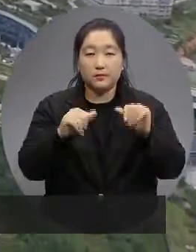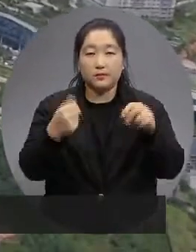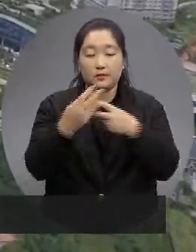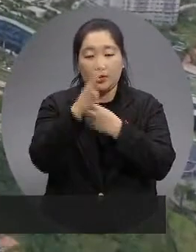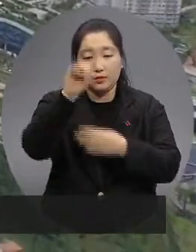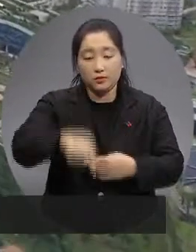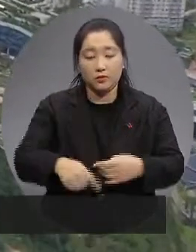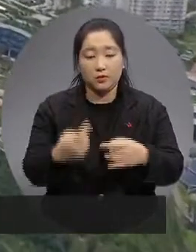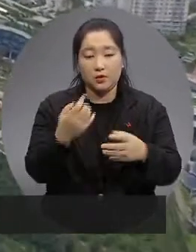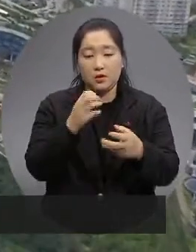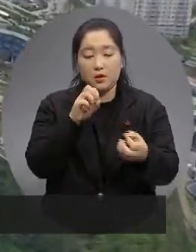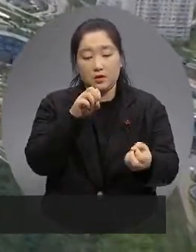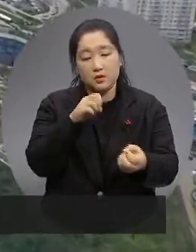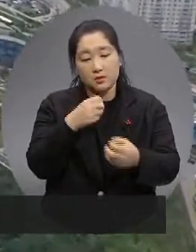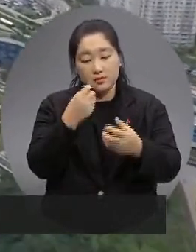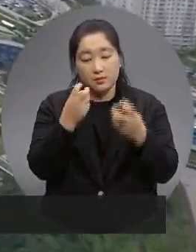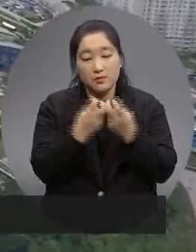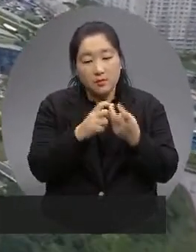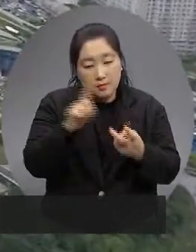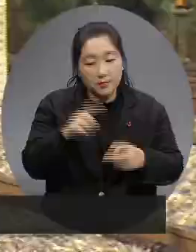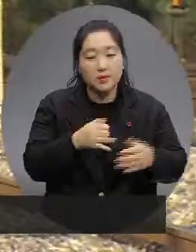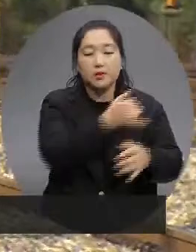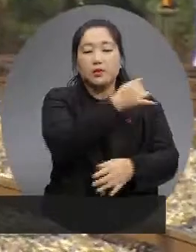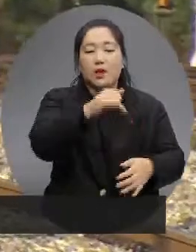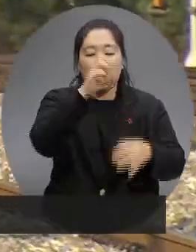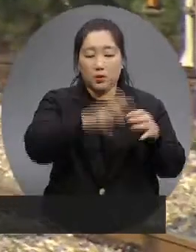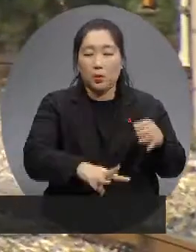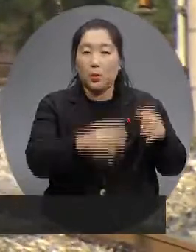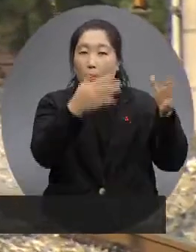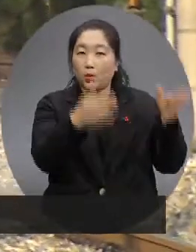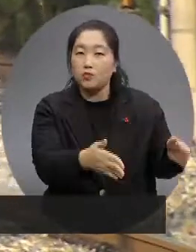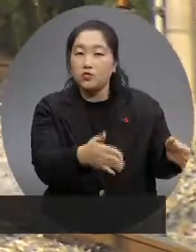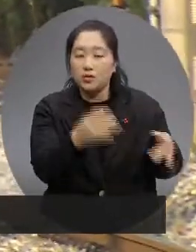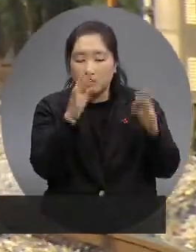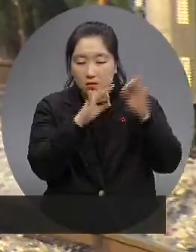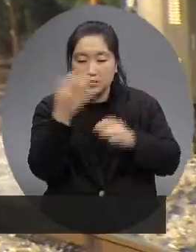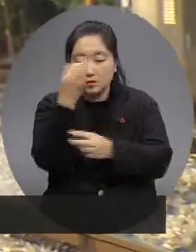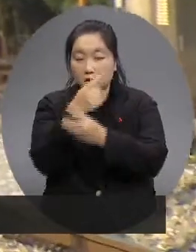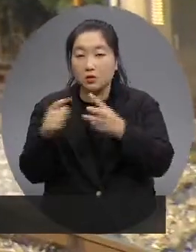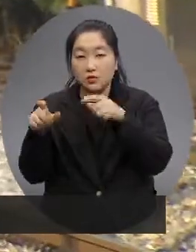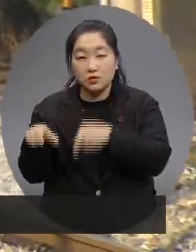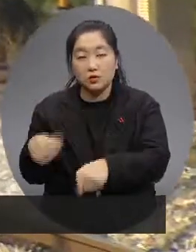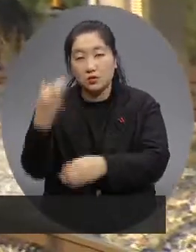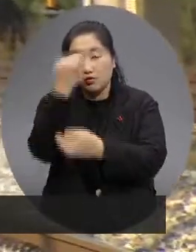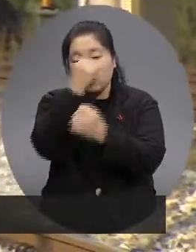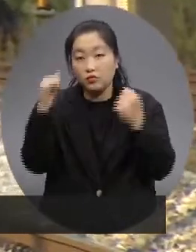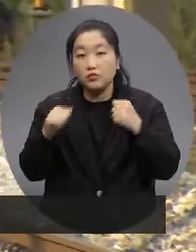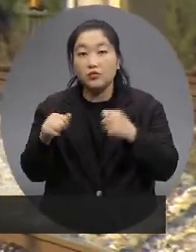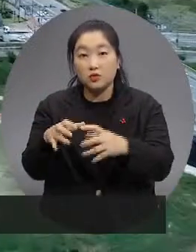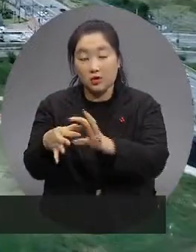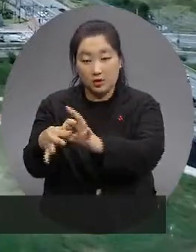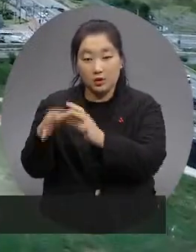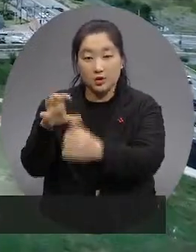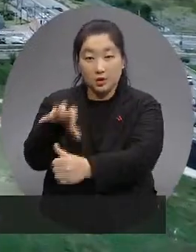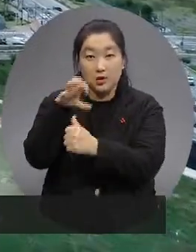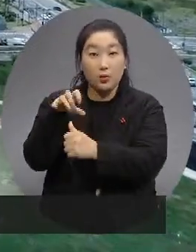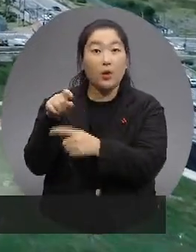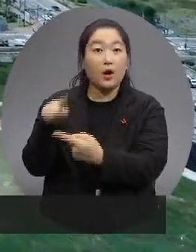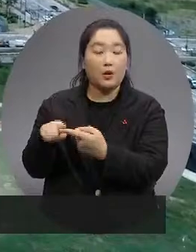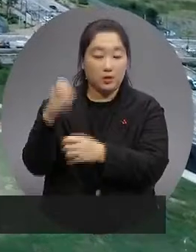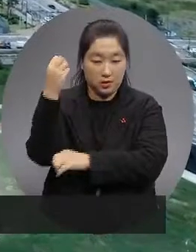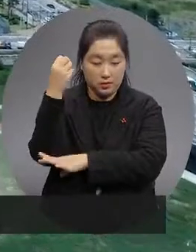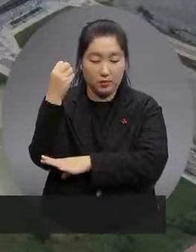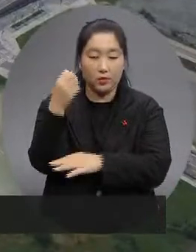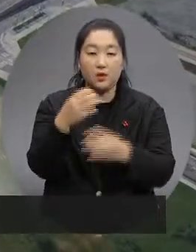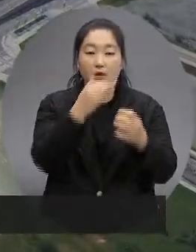답을 세종 구간에서 찾고 있습니다. 청주 구간은 충북선 활용을 기본 안으로 놓고 세종 구간